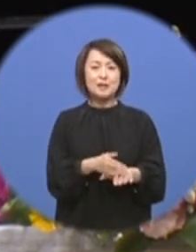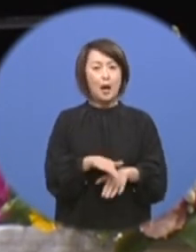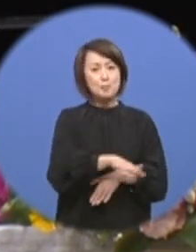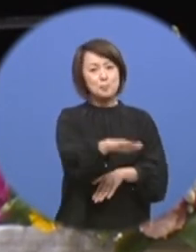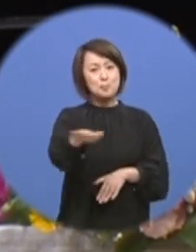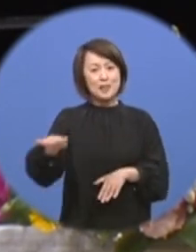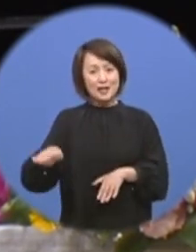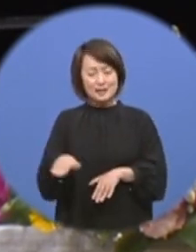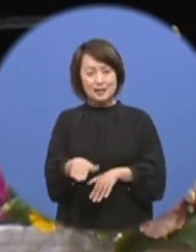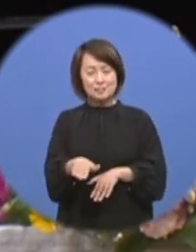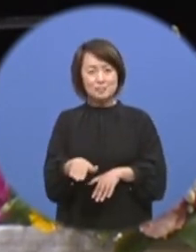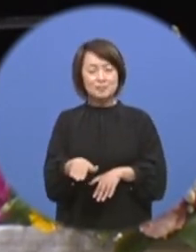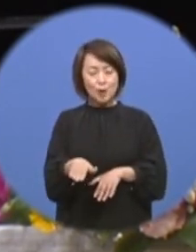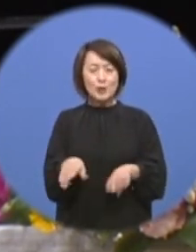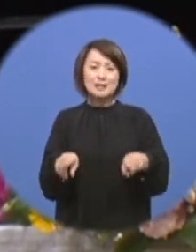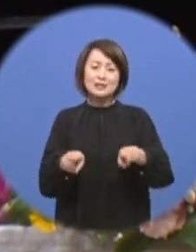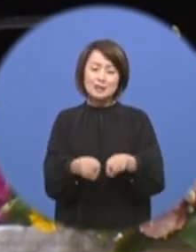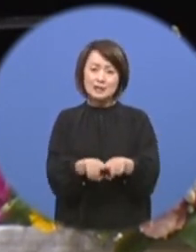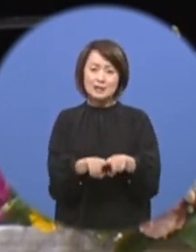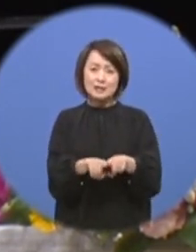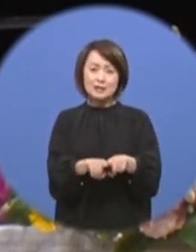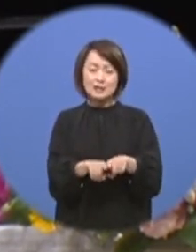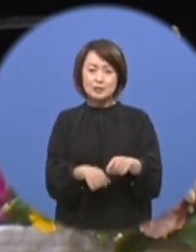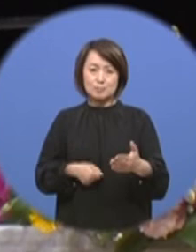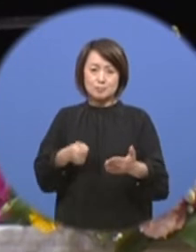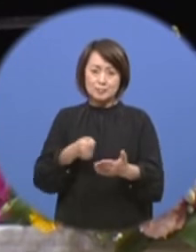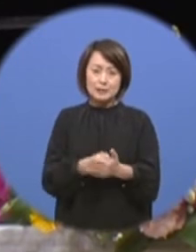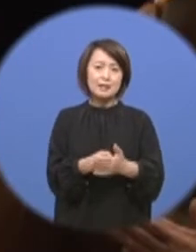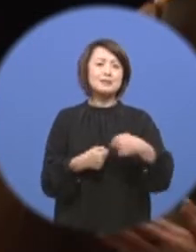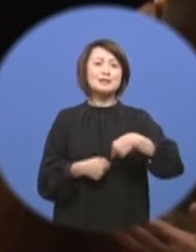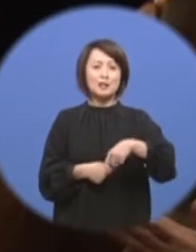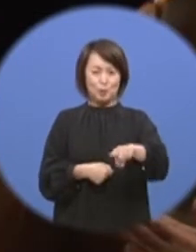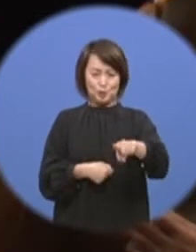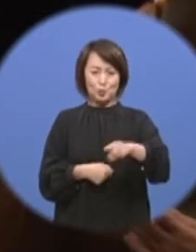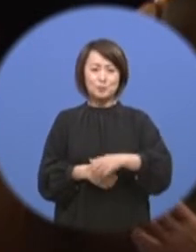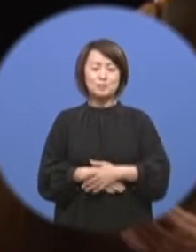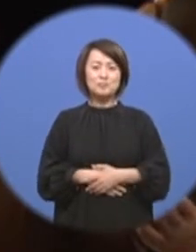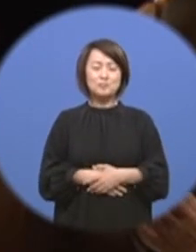みんなデー立ち上がろうではありません